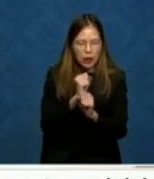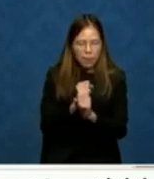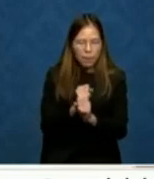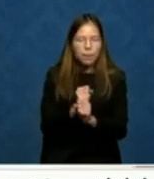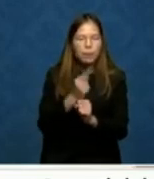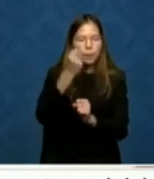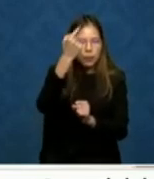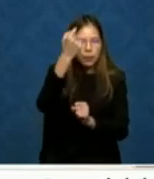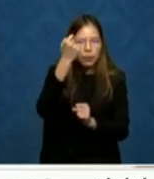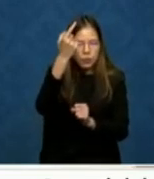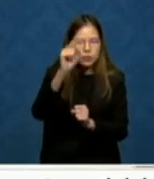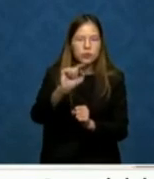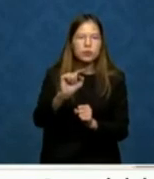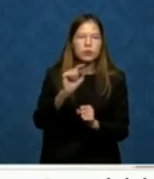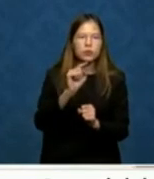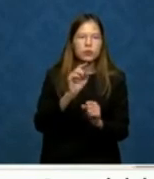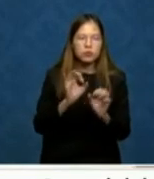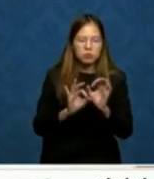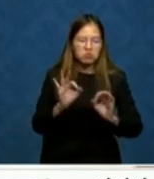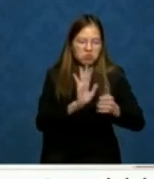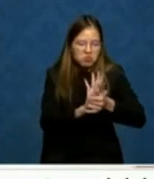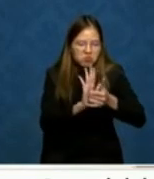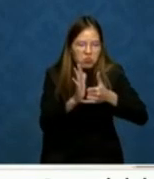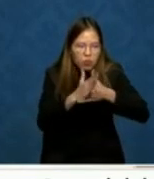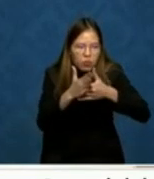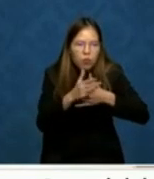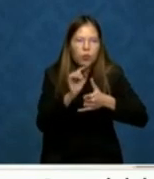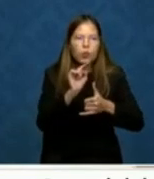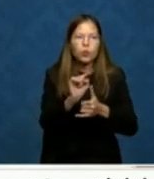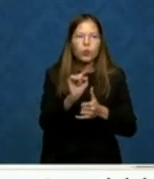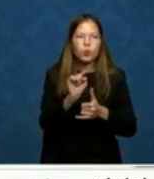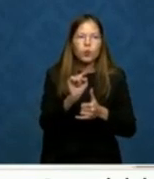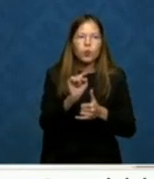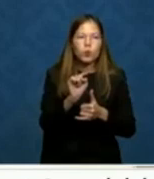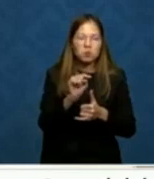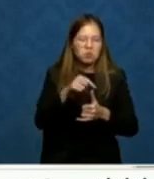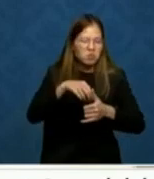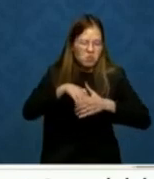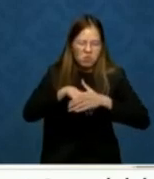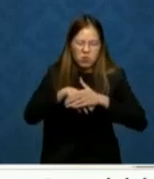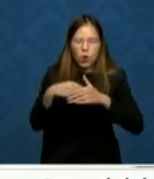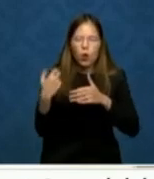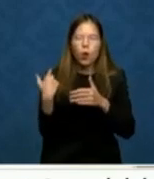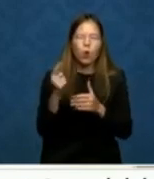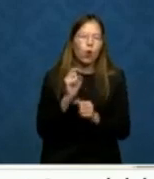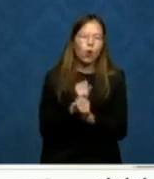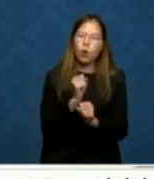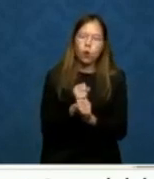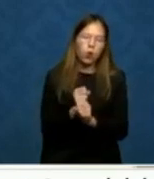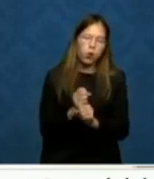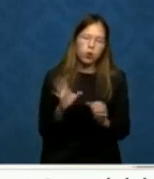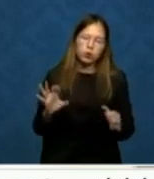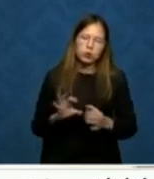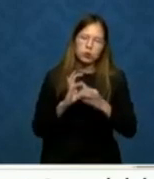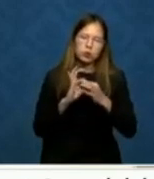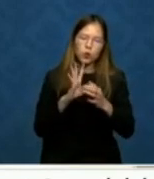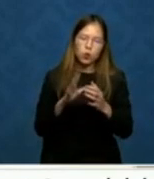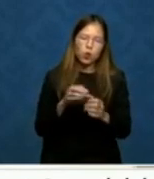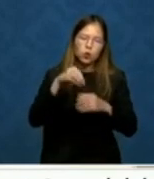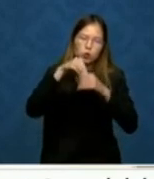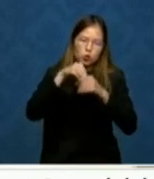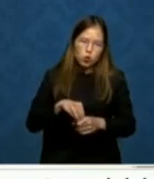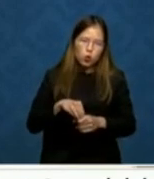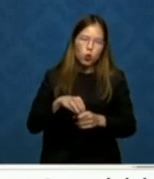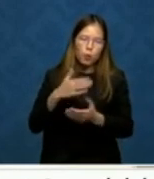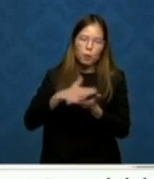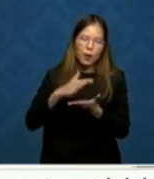ใจว่าประเด็นเรื่องของการละเมิดหรือการคุกคามทางเพศนั้นหนีไม่พ้นกระบวนการหรือเรื่องที่เกี่ยวข้องอยู่ทั้งหมด3